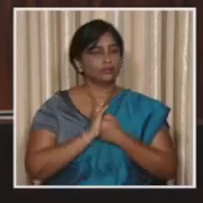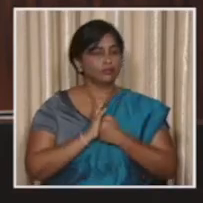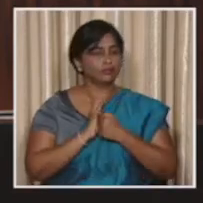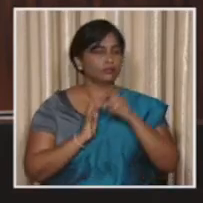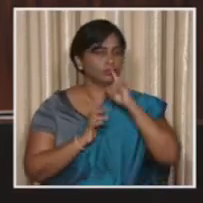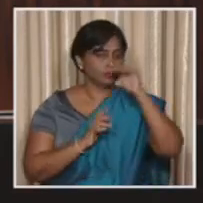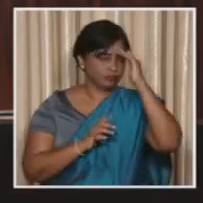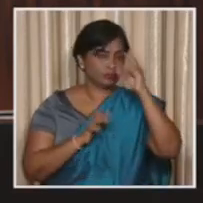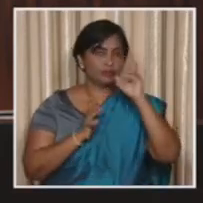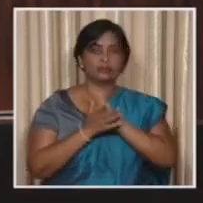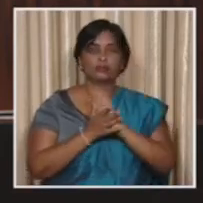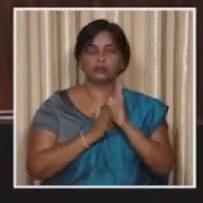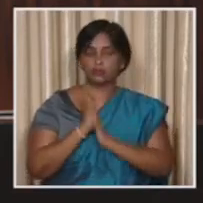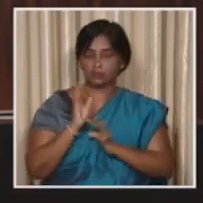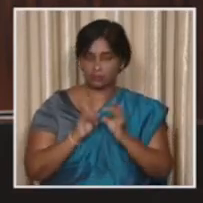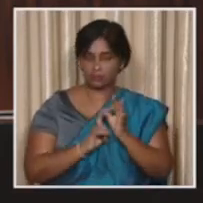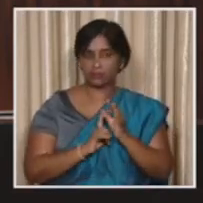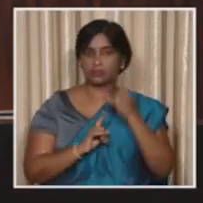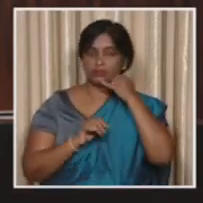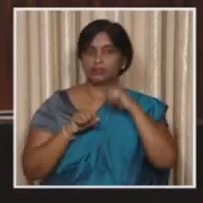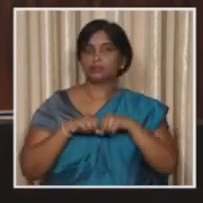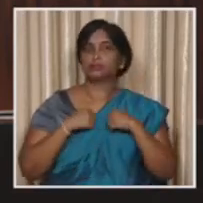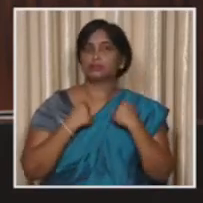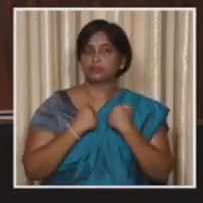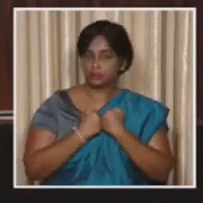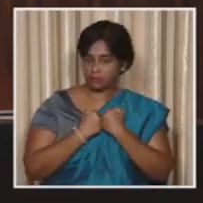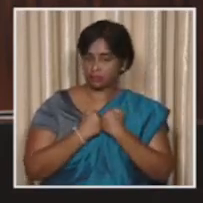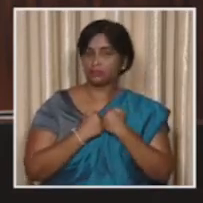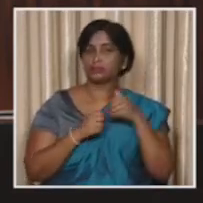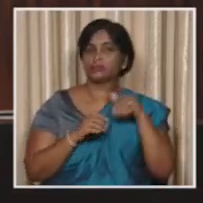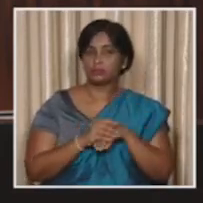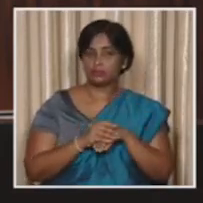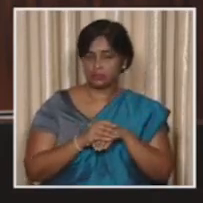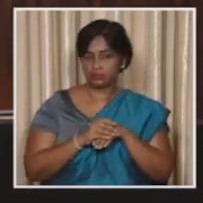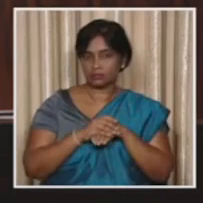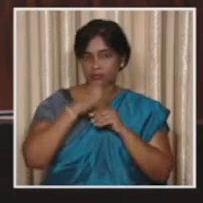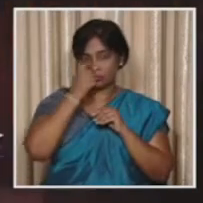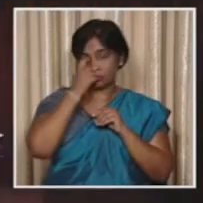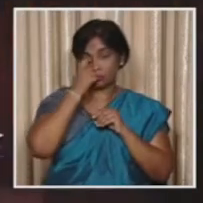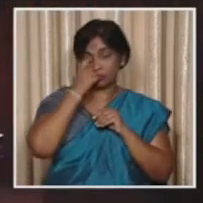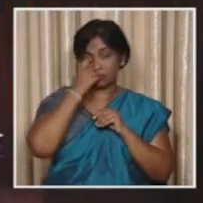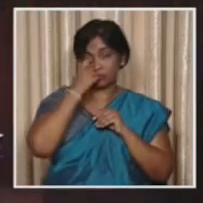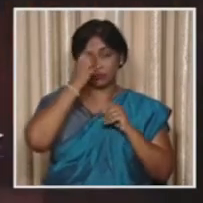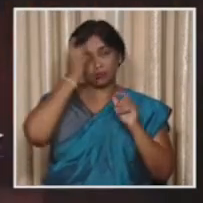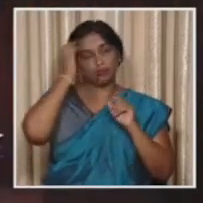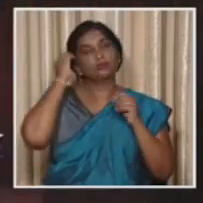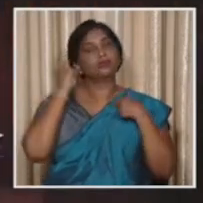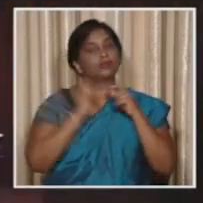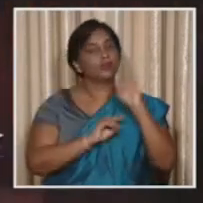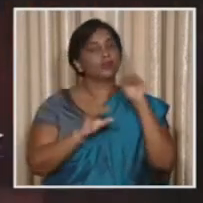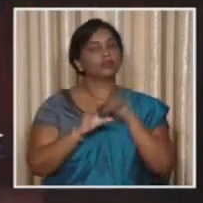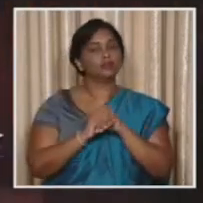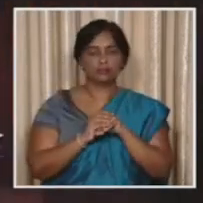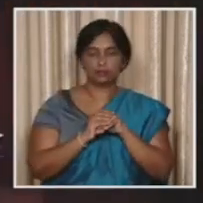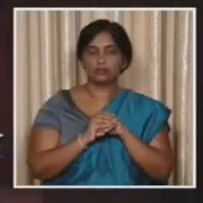විජේසිරි මන්ත්‍රීතුමා සමගි ජන බලවේගයේ සමගි ජන සංධානයේ නියෝජනය කරන පාර්ලිමේන්තු තුළ